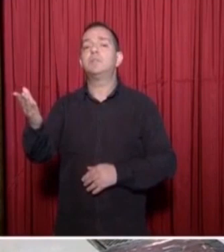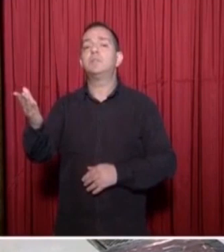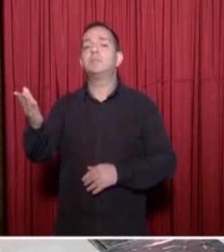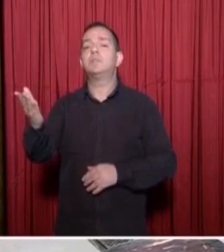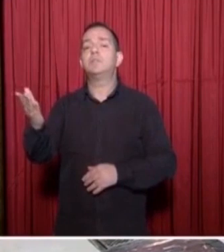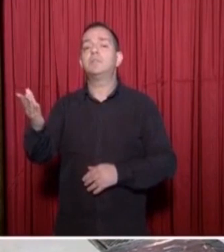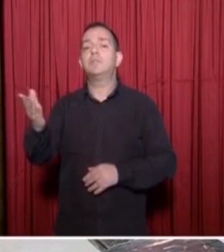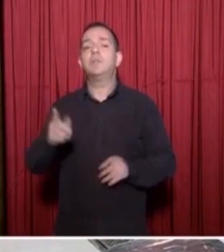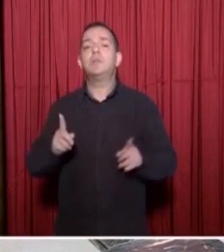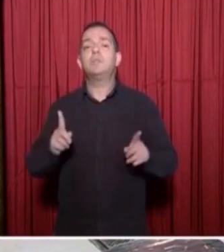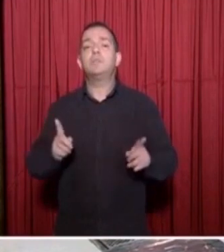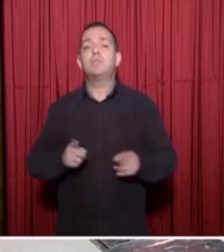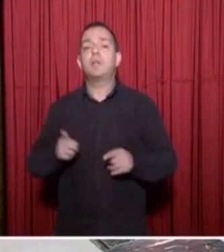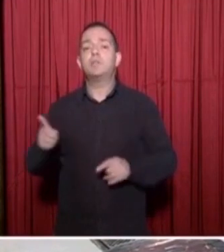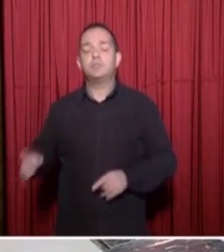Πάση